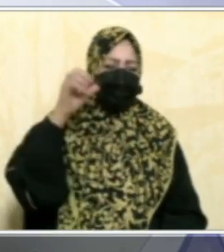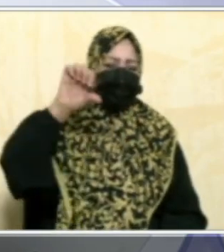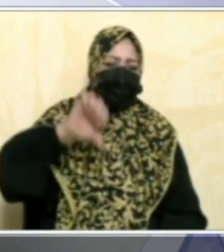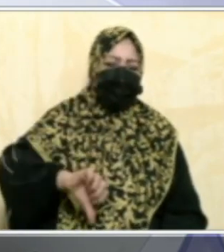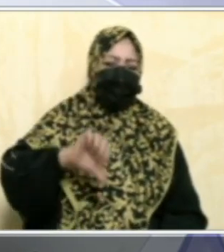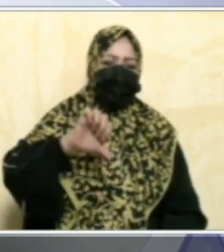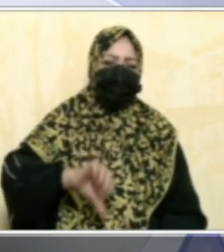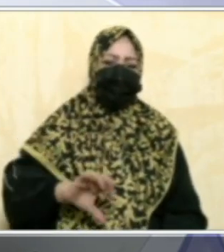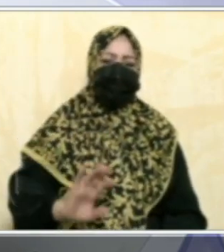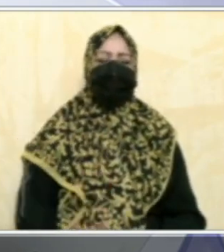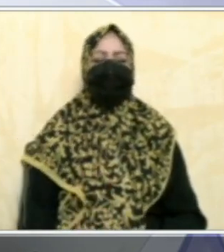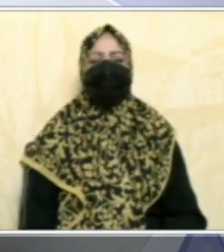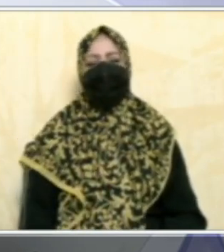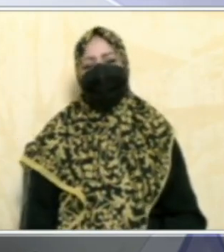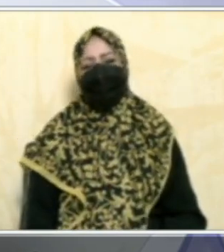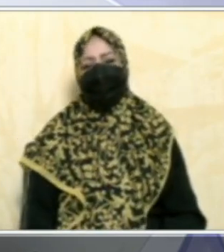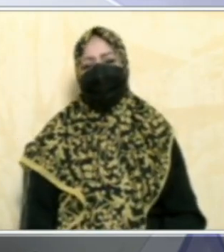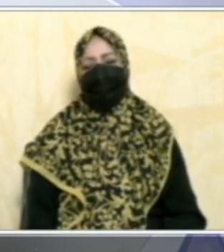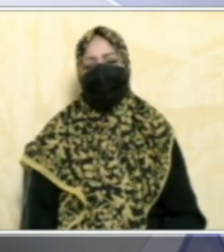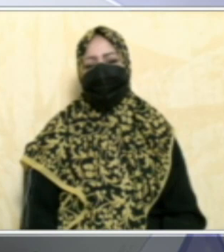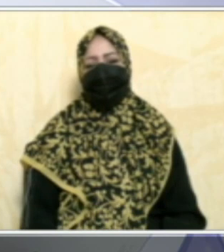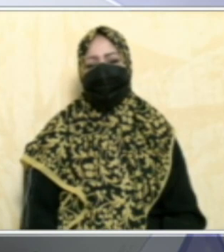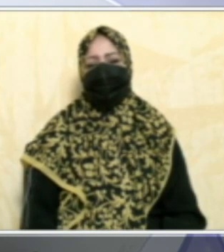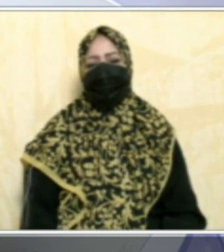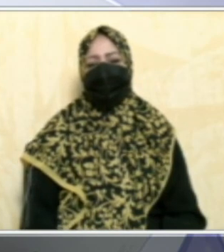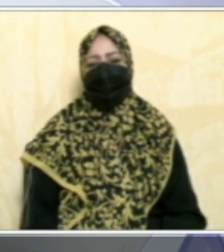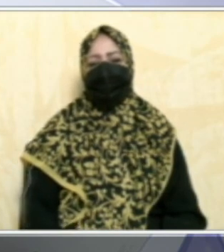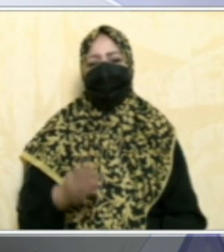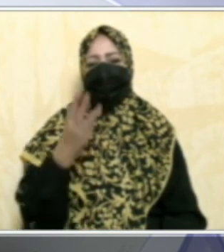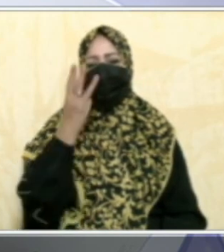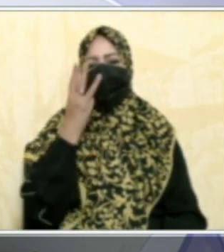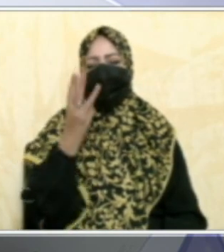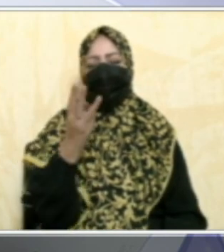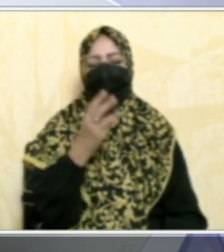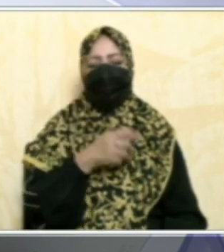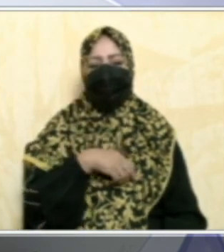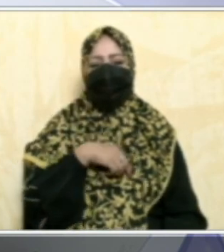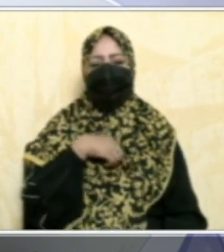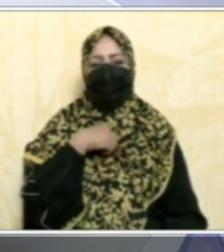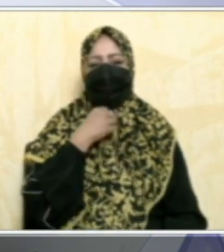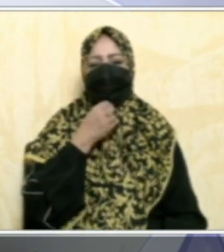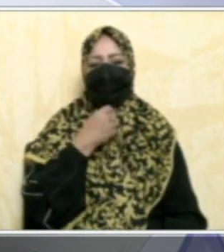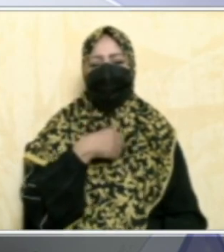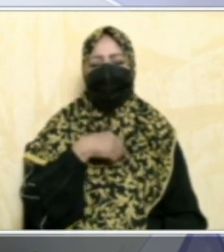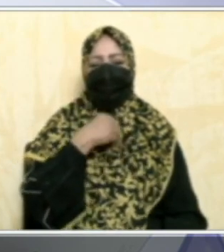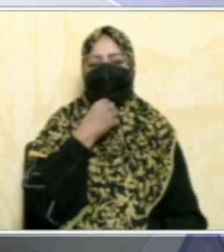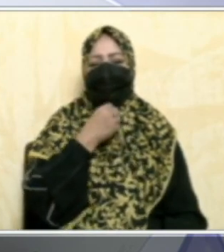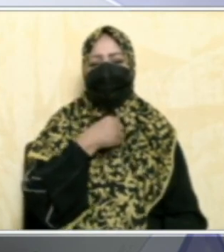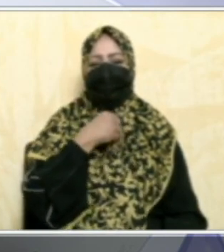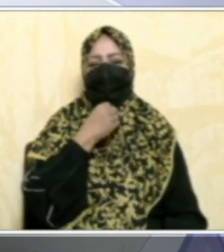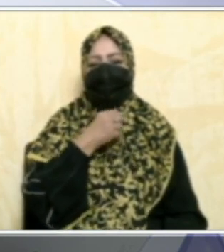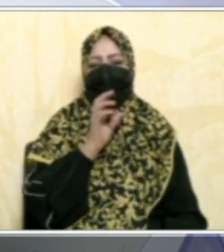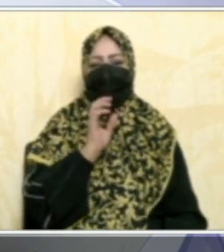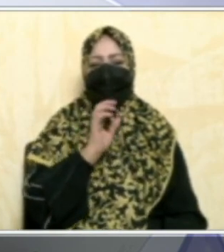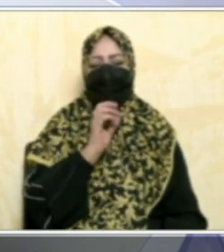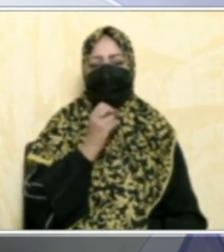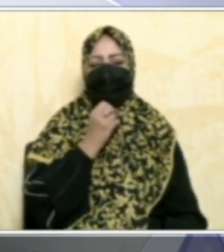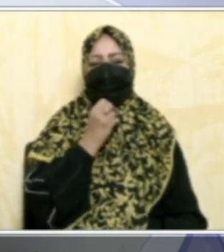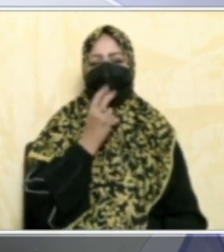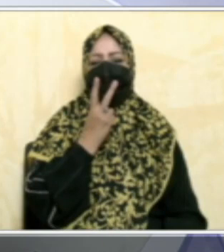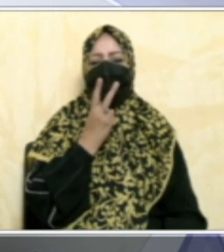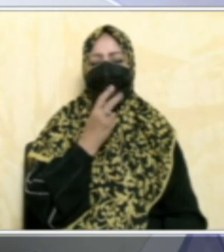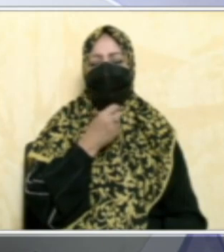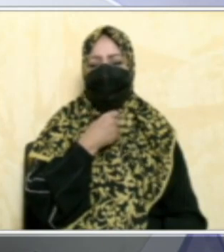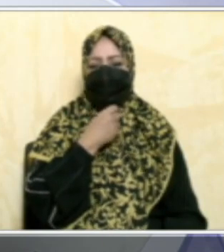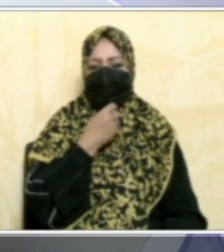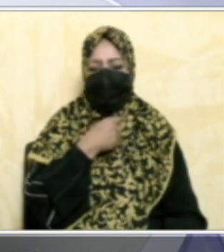عندنا ثلاثة حالات، إما أن تكون في الرقبة فقط التقريعة هذه في الرقبة ولم تخرج إلى الفم فهذه لا تفسد